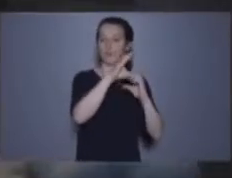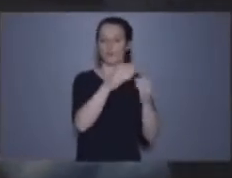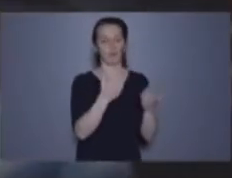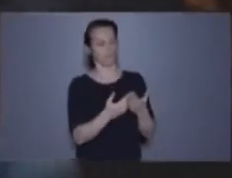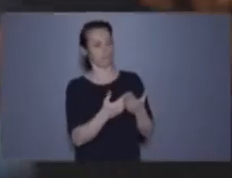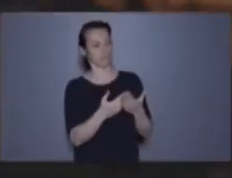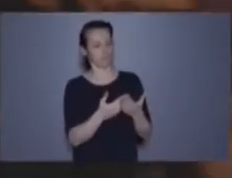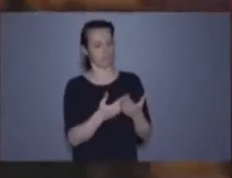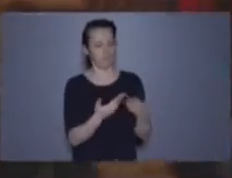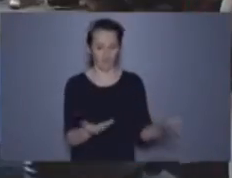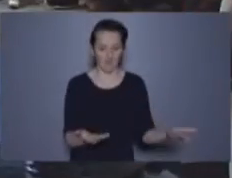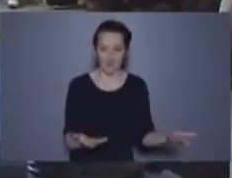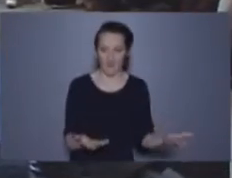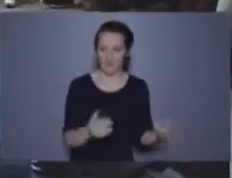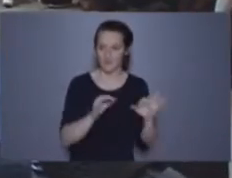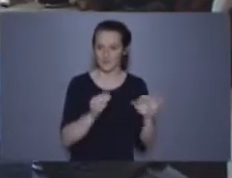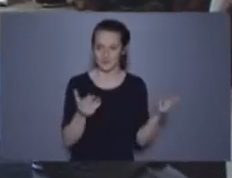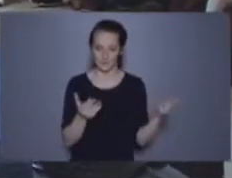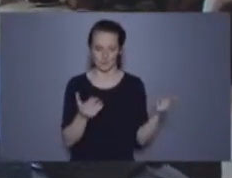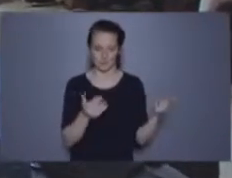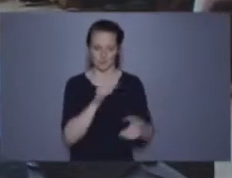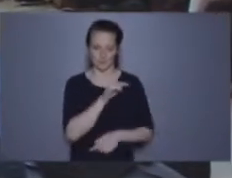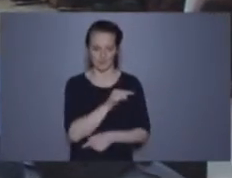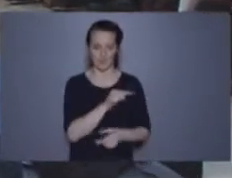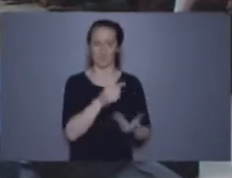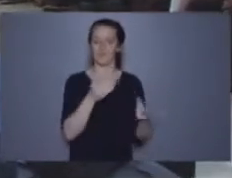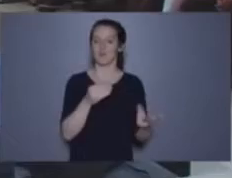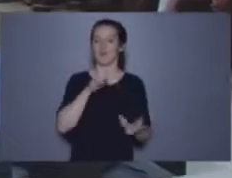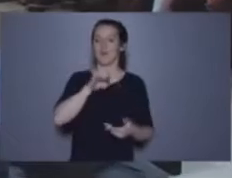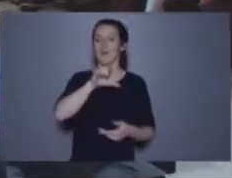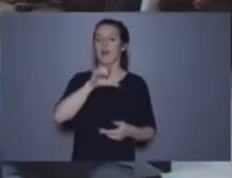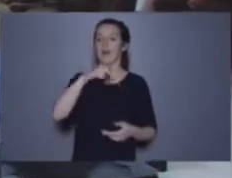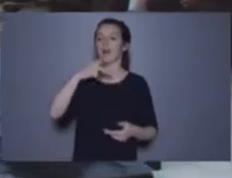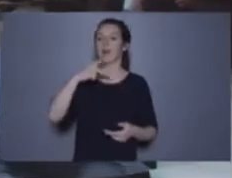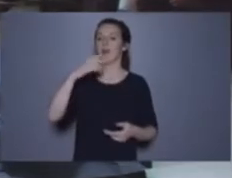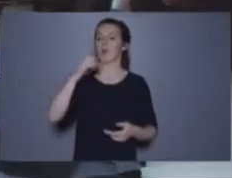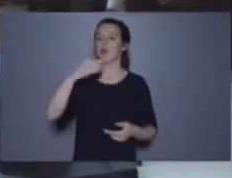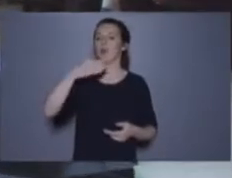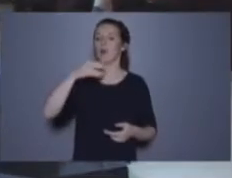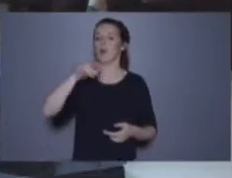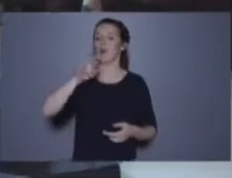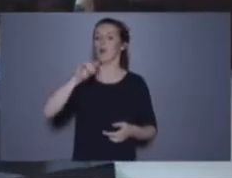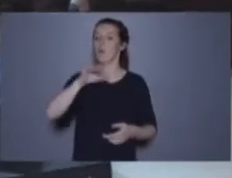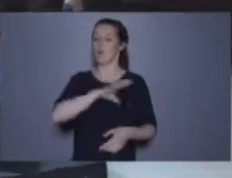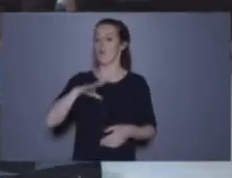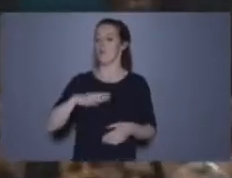sont tous dessus. Un est passé Madame El Khomri, qui vous a mis...